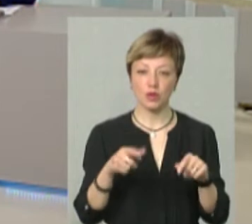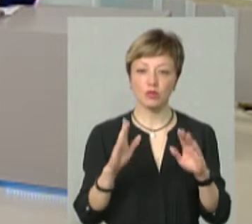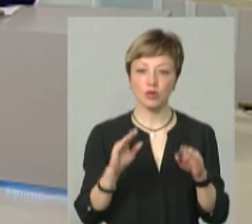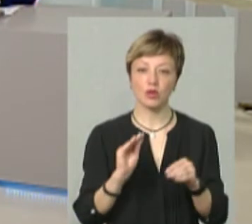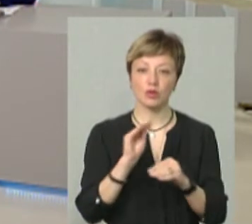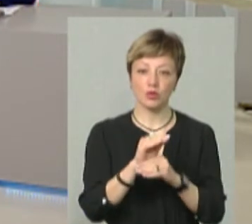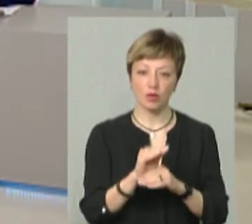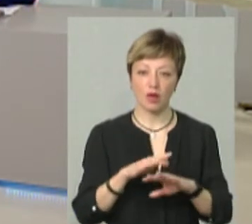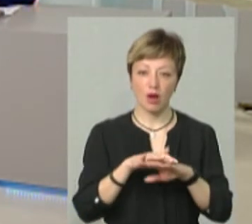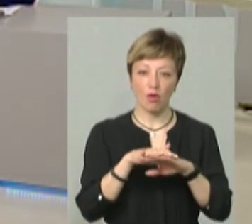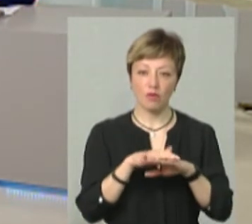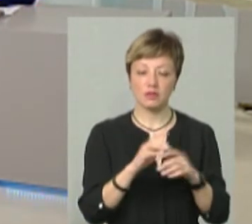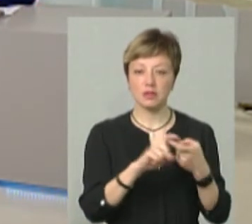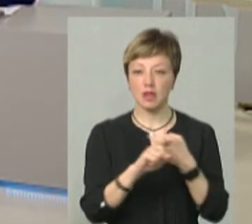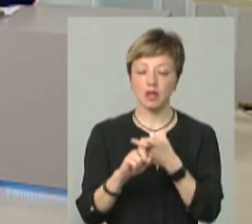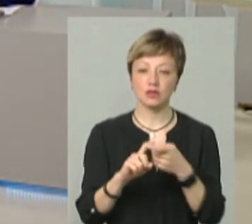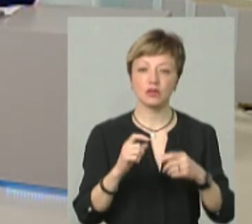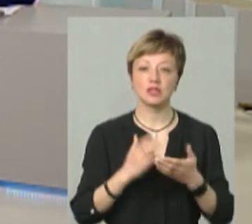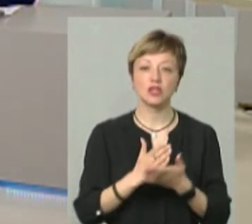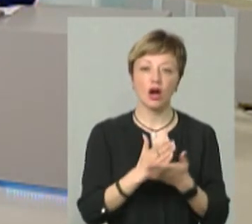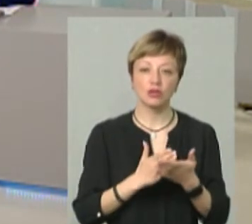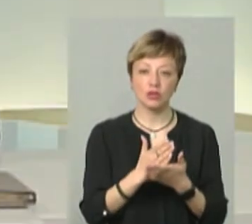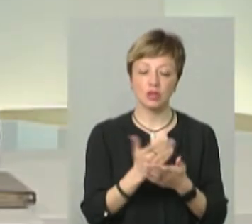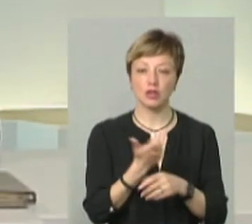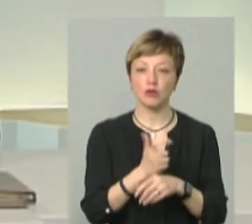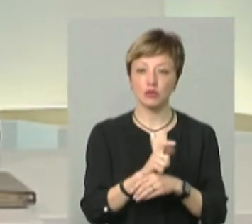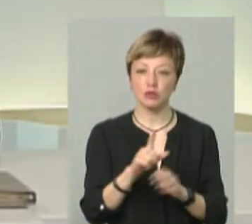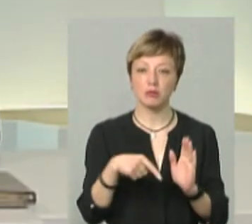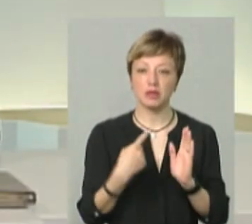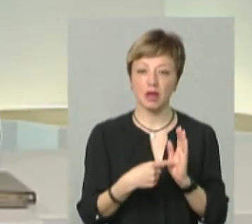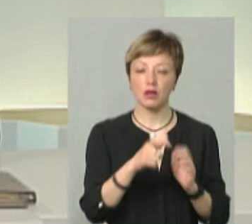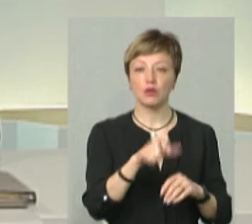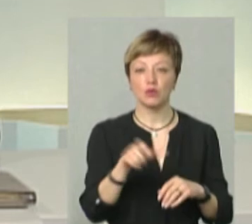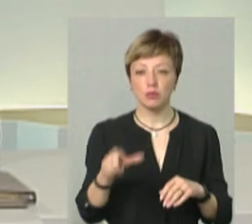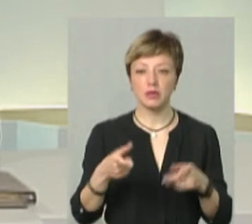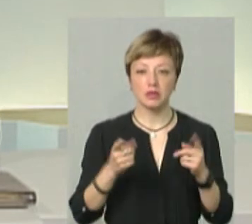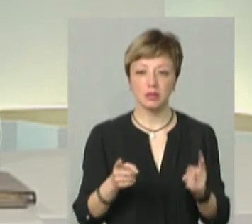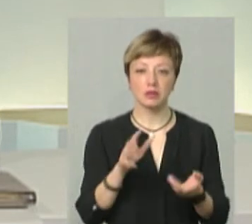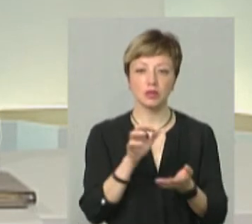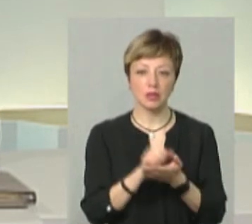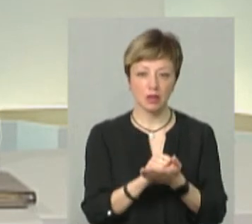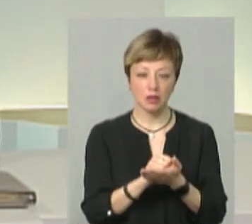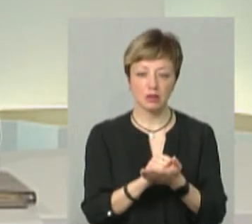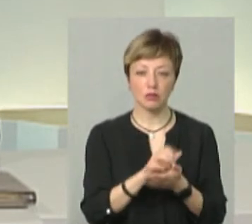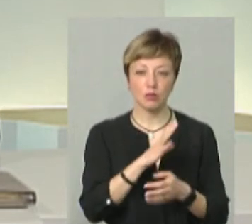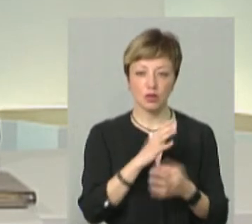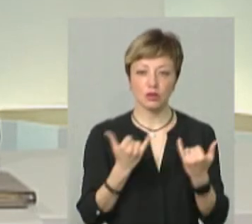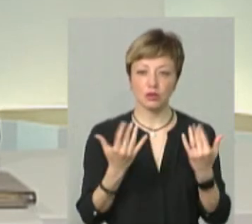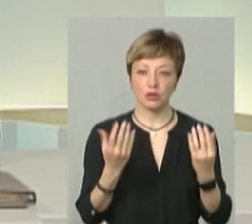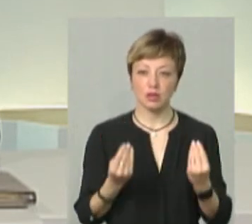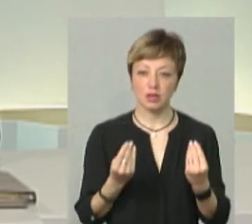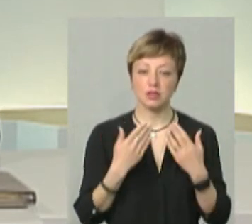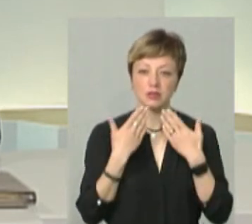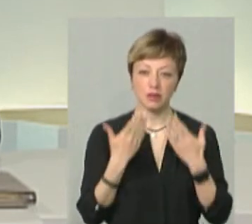її донараховувати в залежності від страхового стажу. Найбільше питання з тими людьми, які от дійсно зайняті були на сьогоднішній